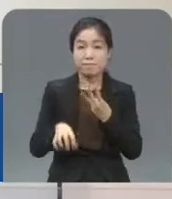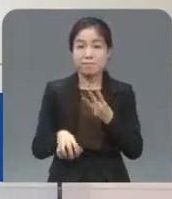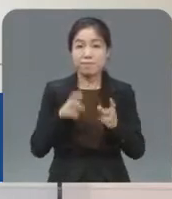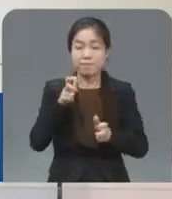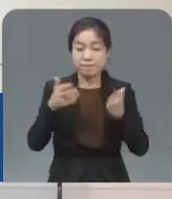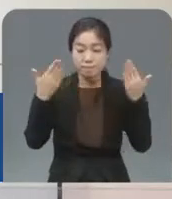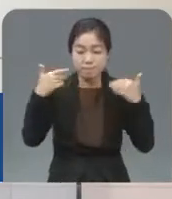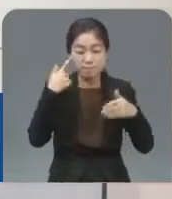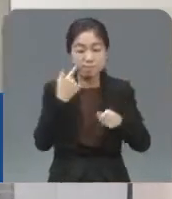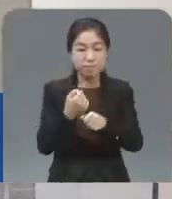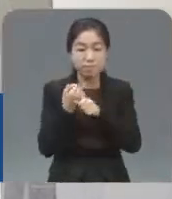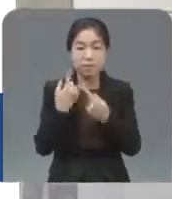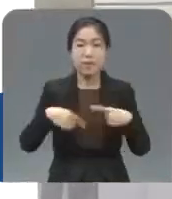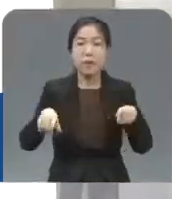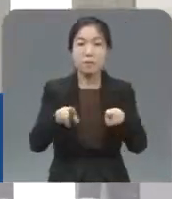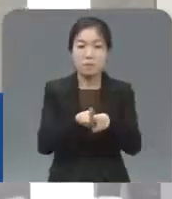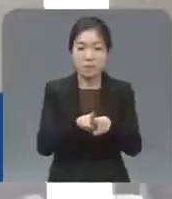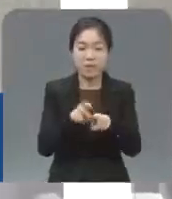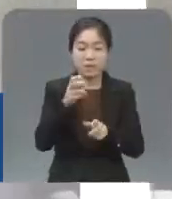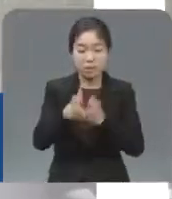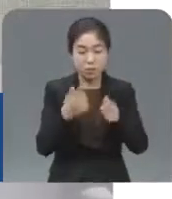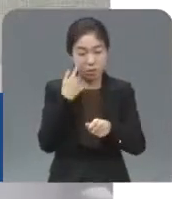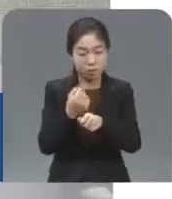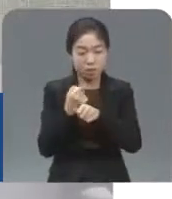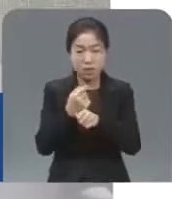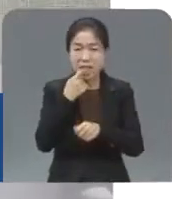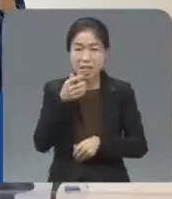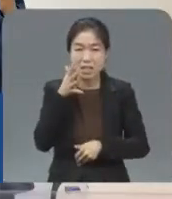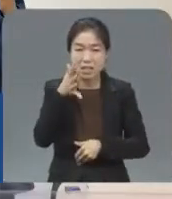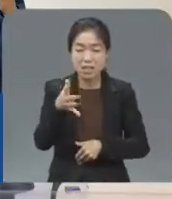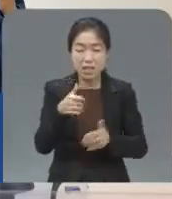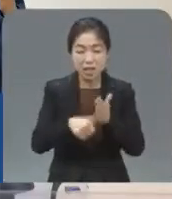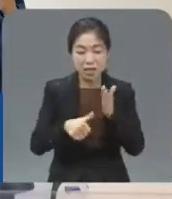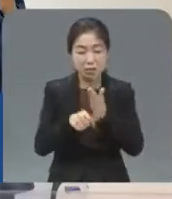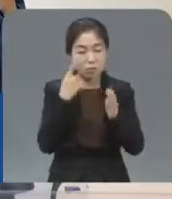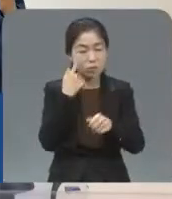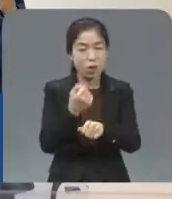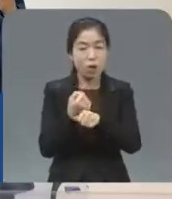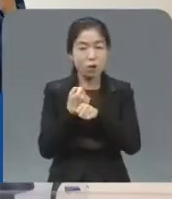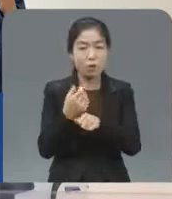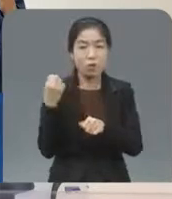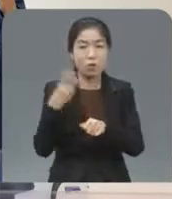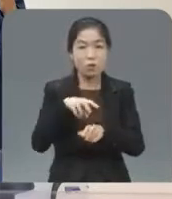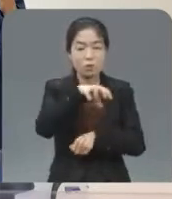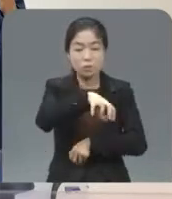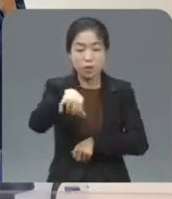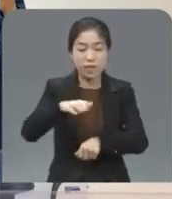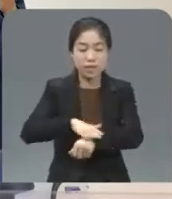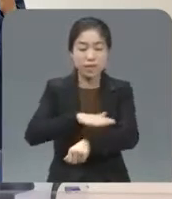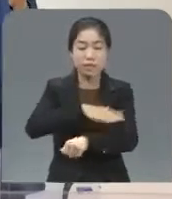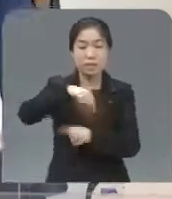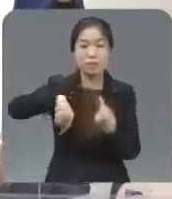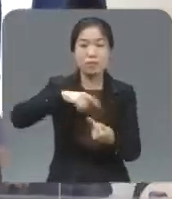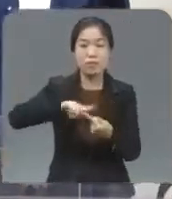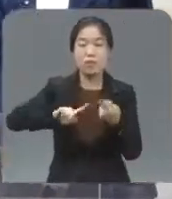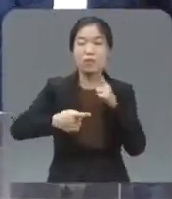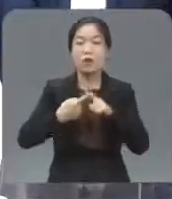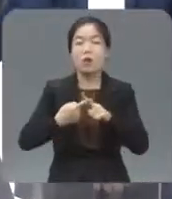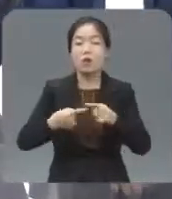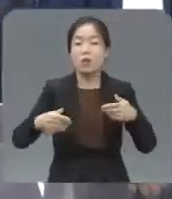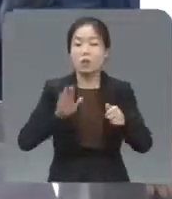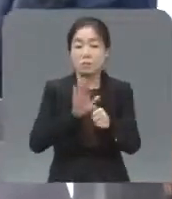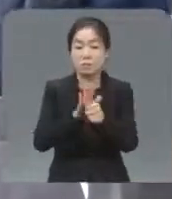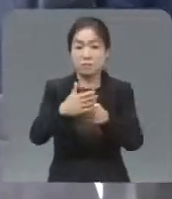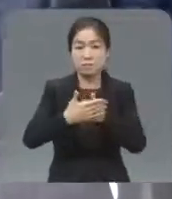공동연구 및 협력사업 발굴 과 치과용 제품 연구 및 개발 그리고 현장실습 운영 등에 대해 상호 협력할